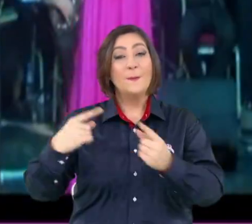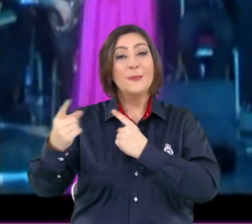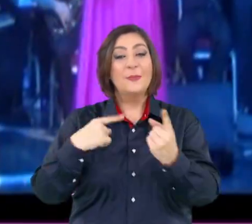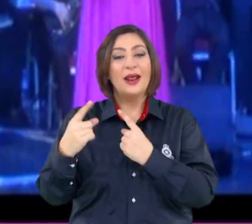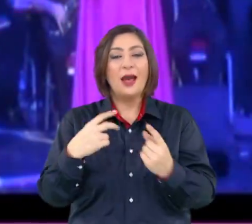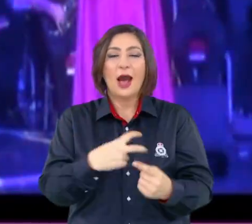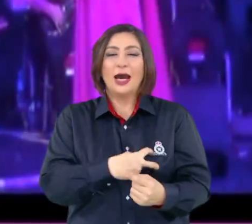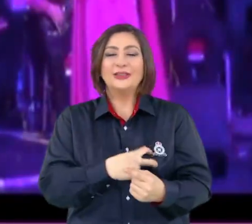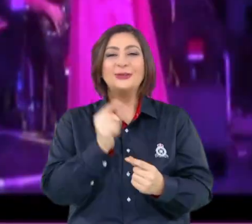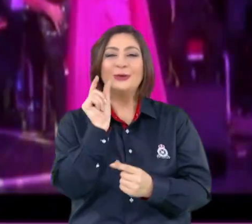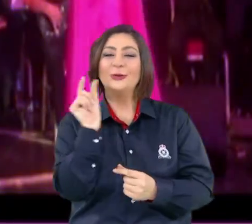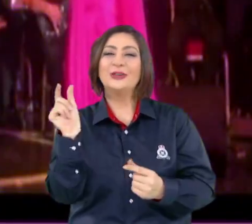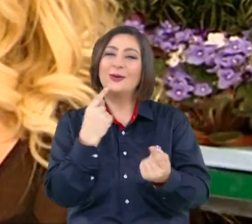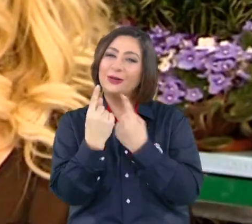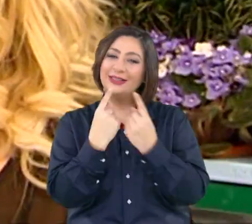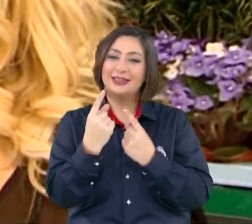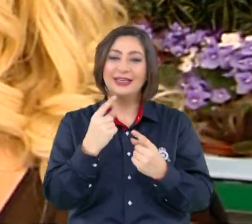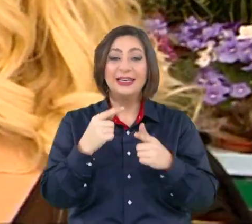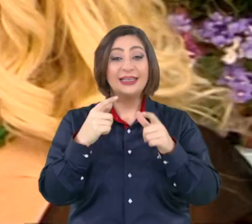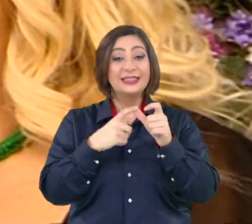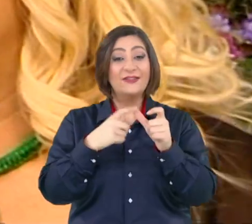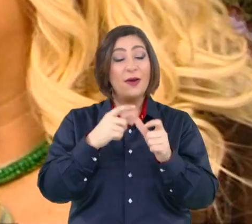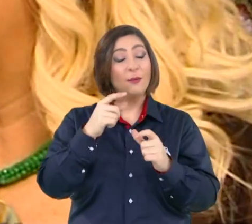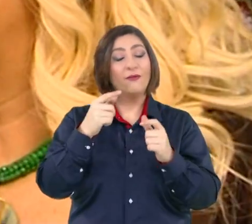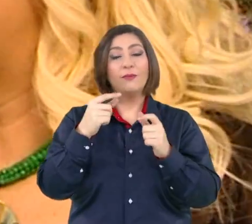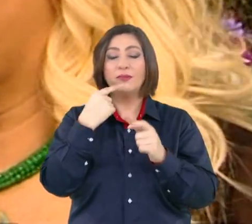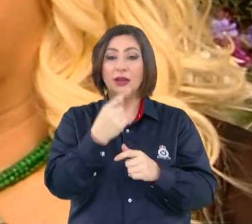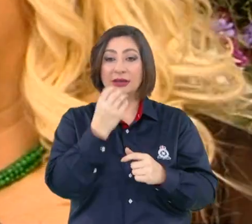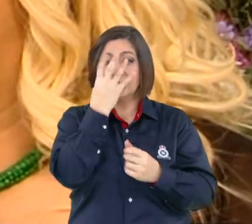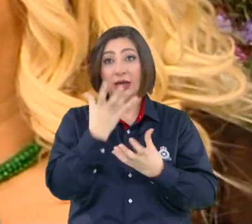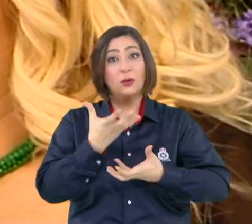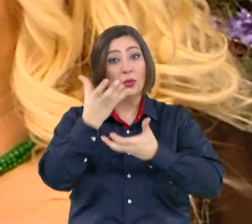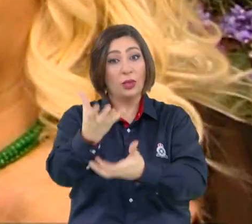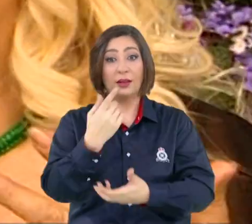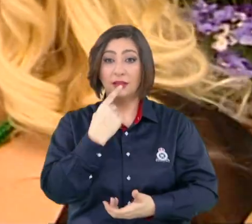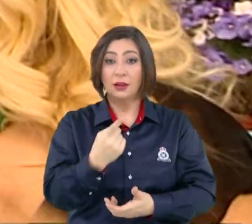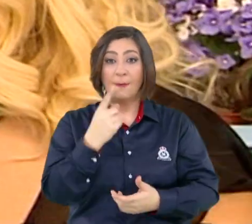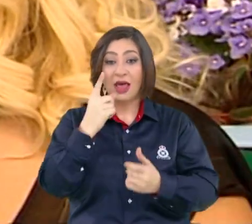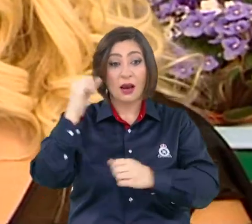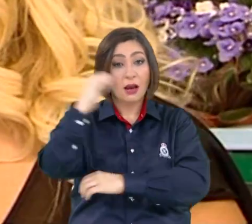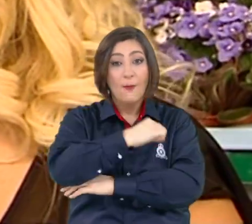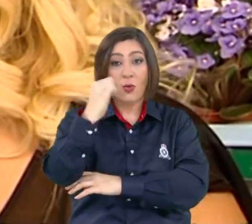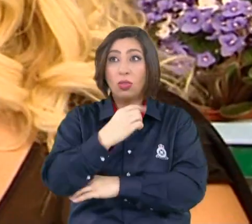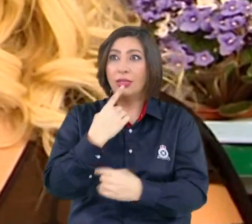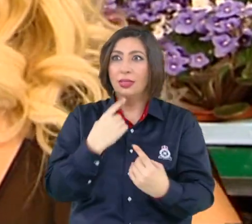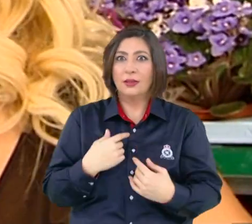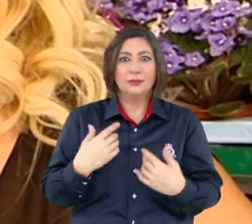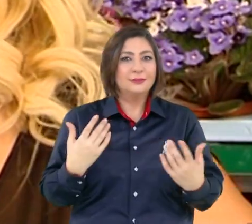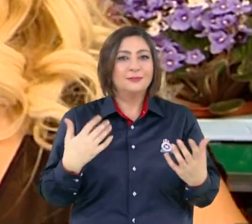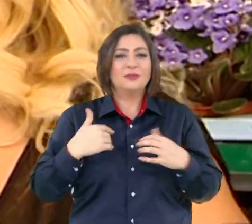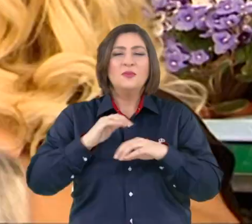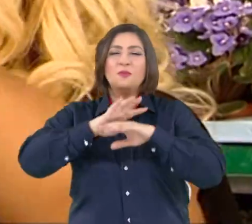Birbirlerine aşk sözcükleri söylediler. Safiye Faik Bey dedi, şey yaptı, çiçek gönderdi dedi. Bir kamyon dedi bana. Ben